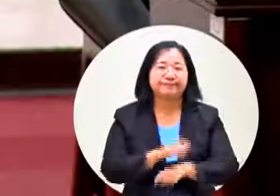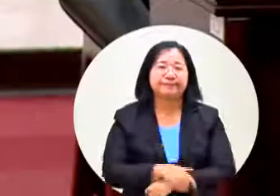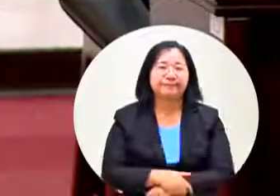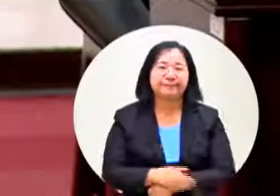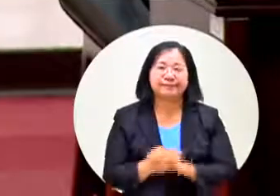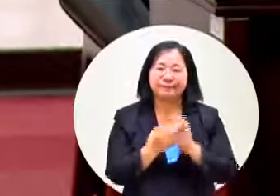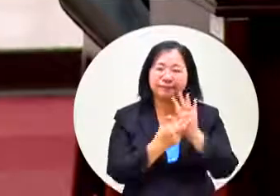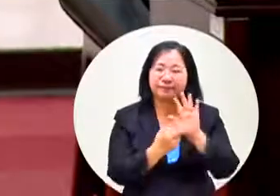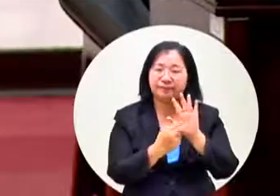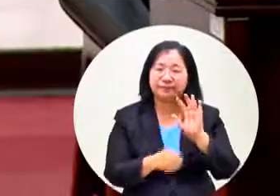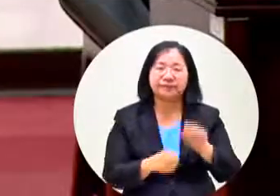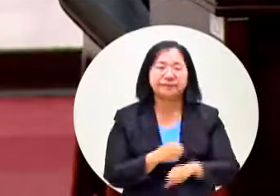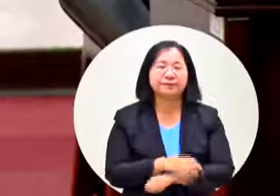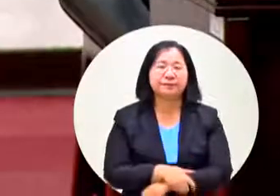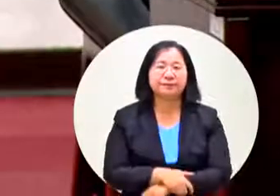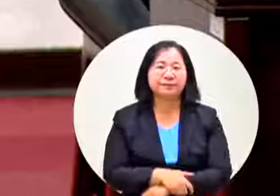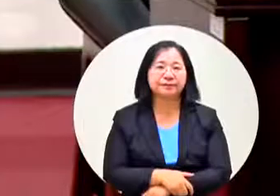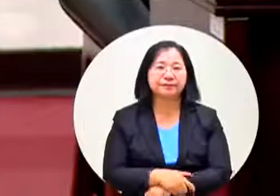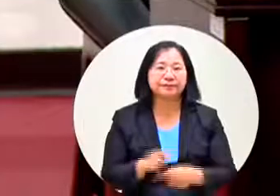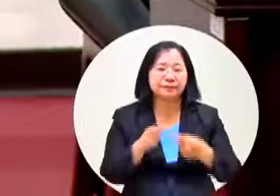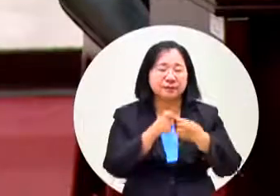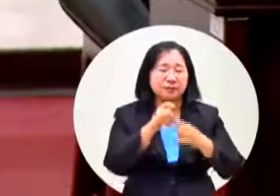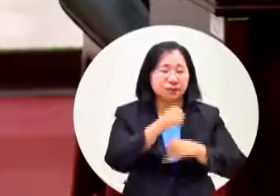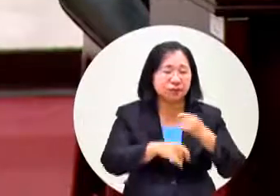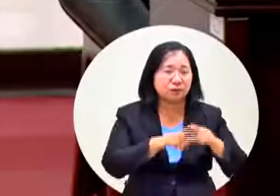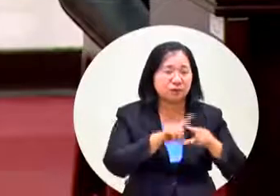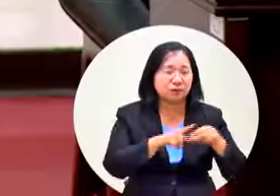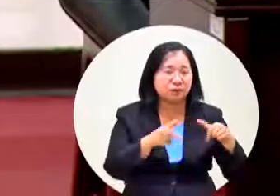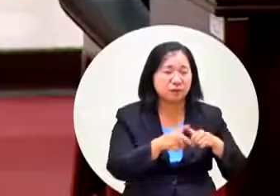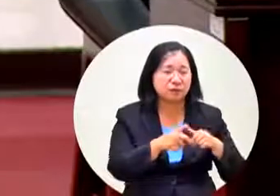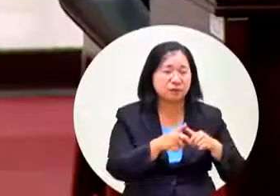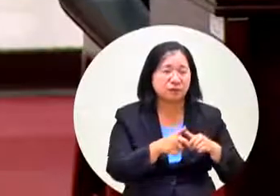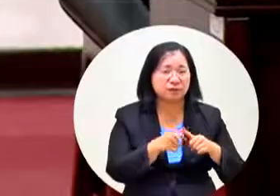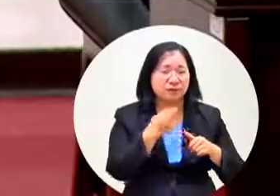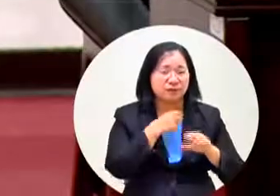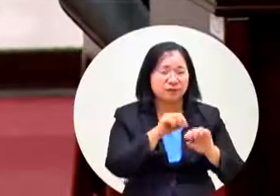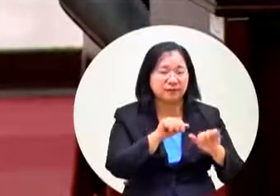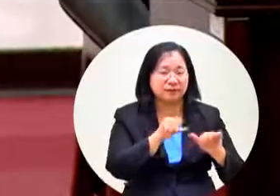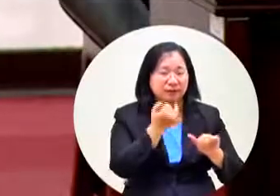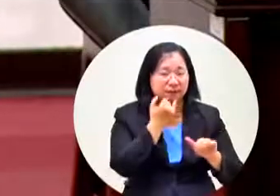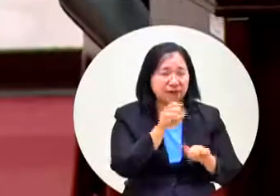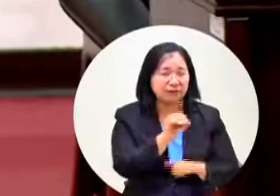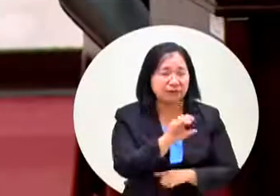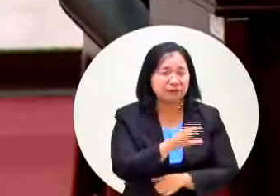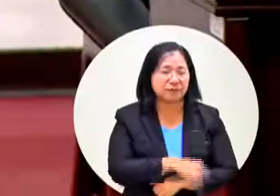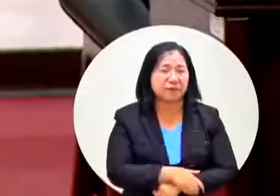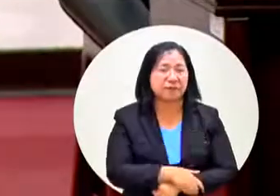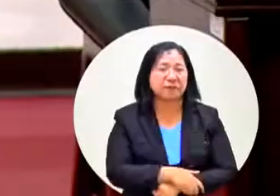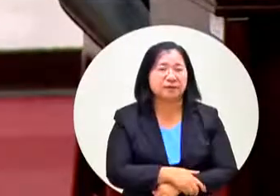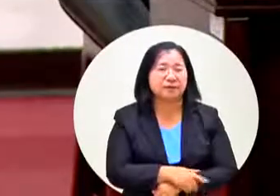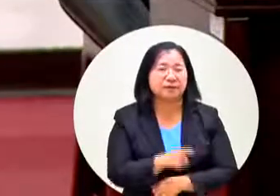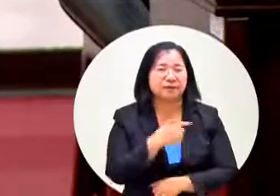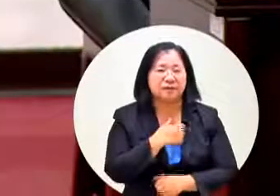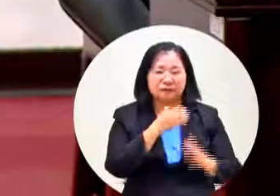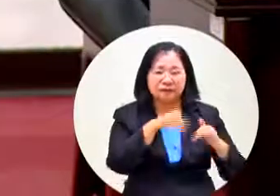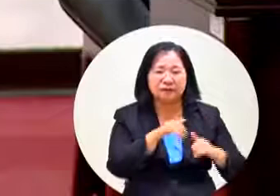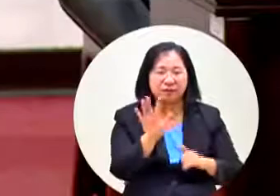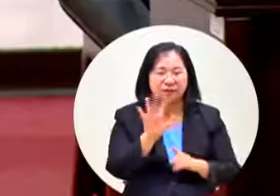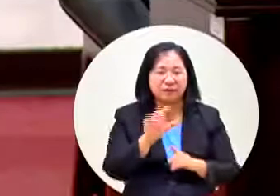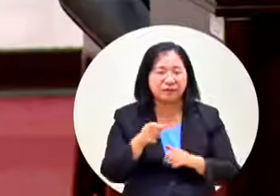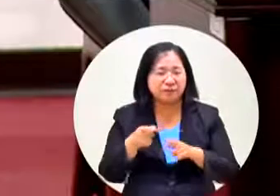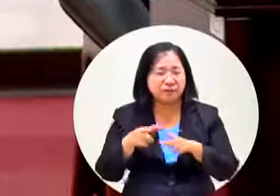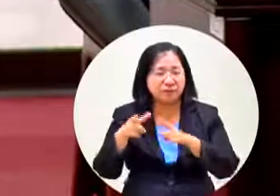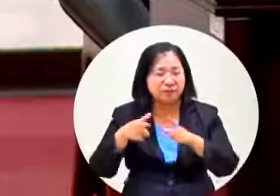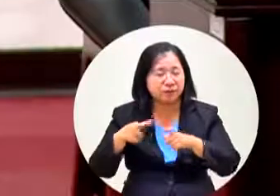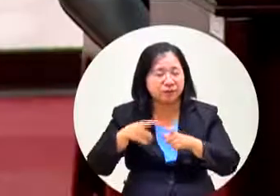爱找副市长，找咱李四川副市长吼，这嘛是伫从化区内底啦吼。啊，所以这个部分吼，我是